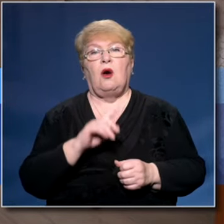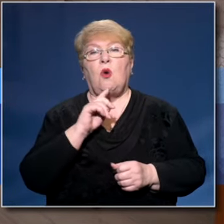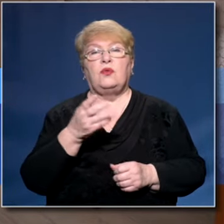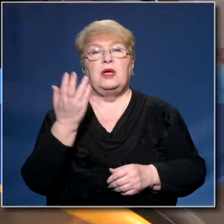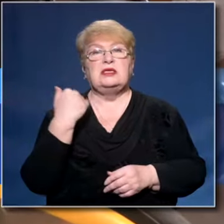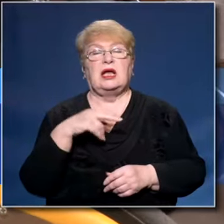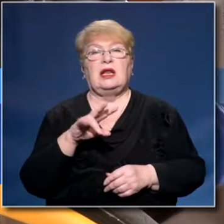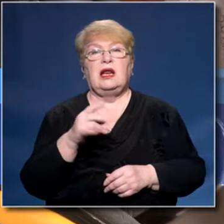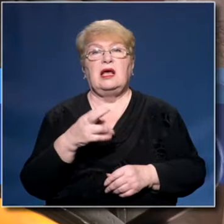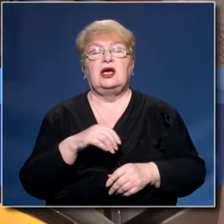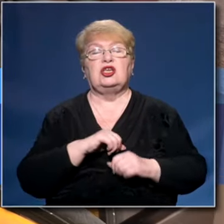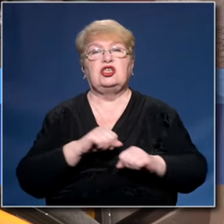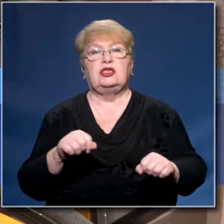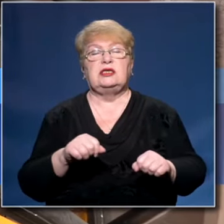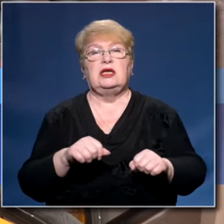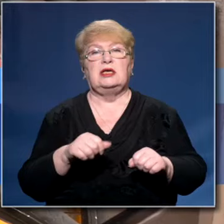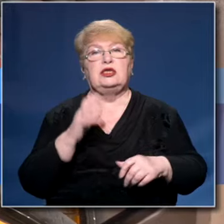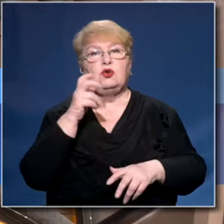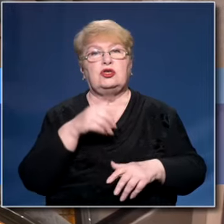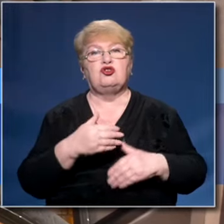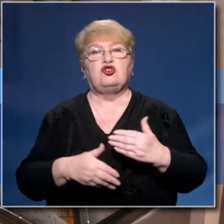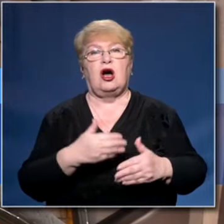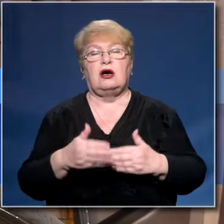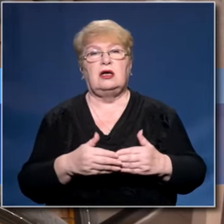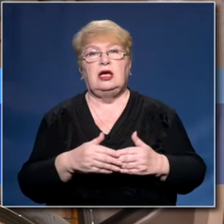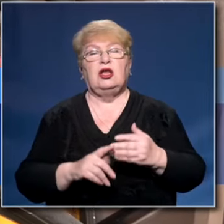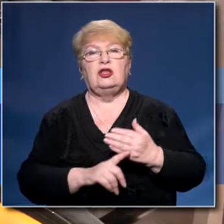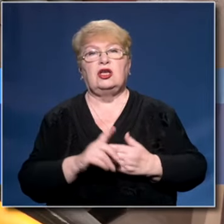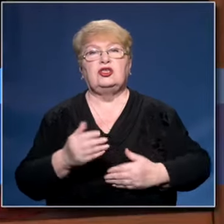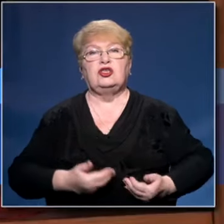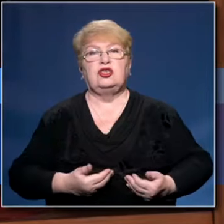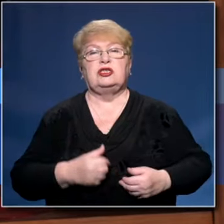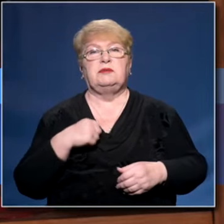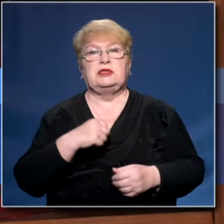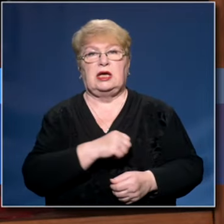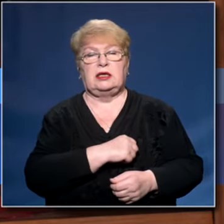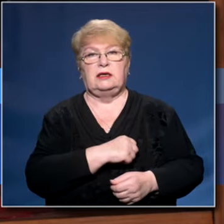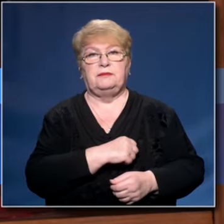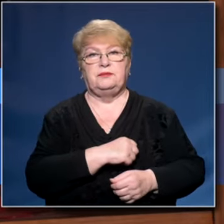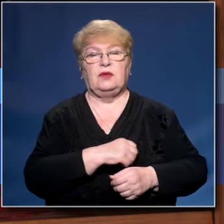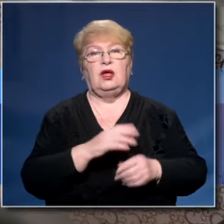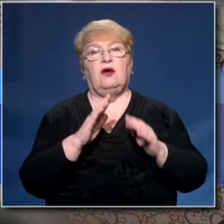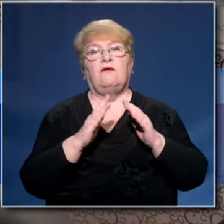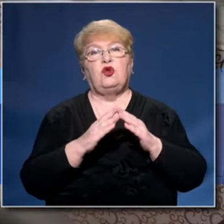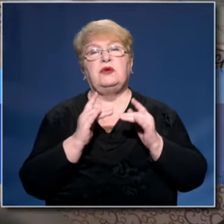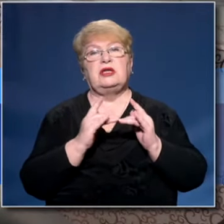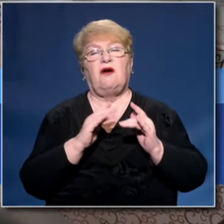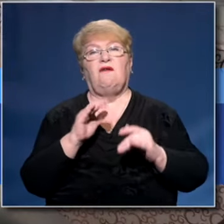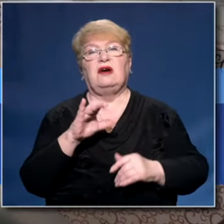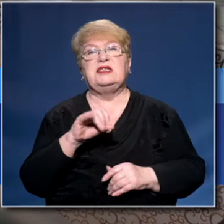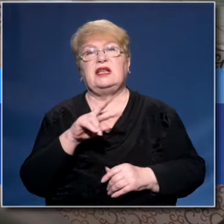инвалидов но год назад Лилия решилась на серьёзный шаг покинуть привычные стены и начать жить самостоятельно в доме